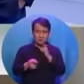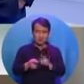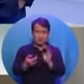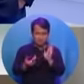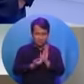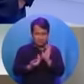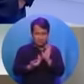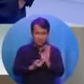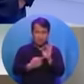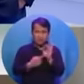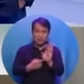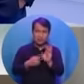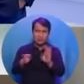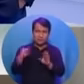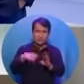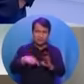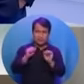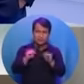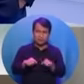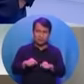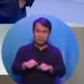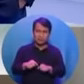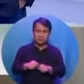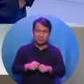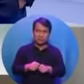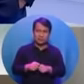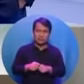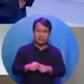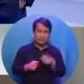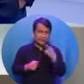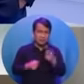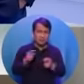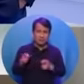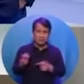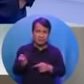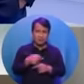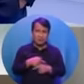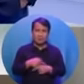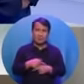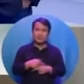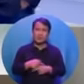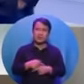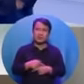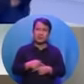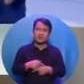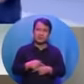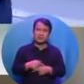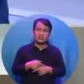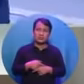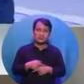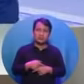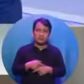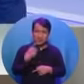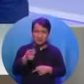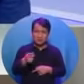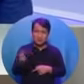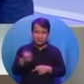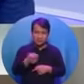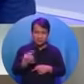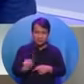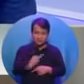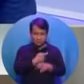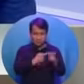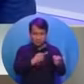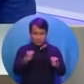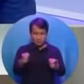Kaya po ay kami po ay gusto naman po namin po talaga kung magbukot po talaga kami. Ma'am, yung ginagawang pananakit, pwede